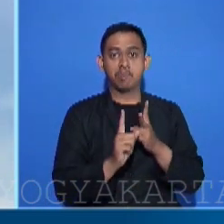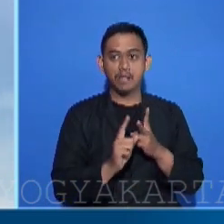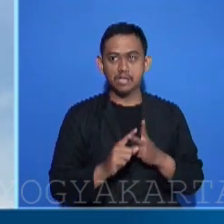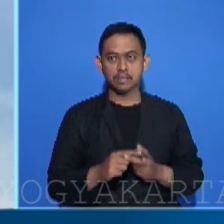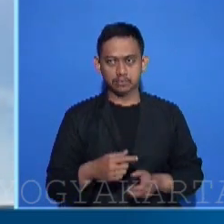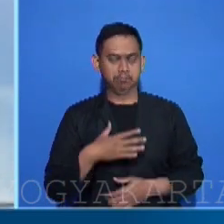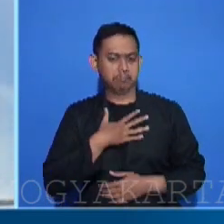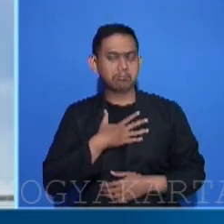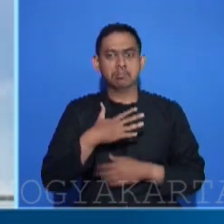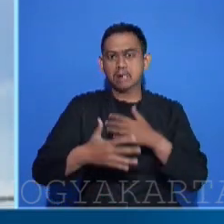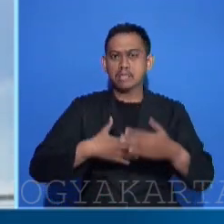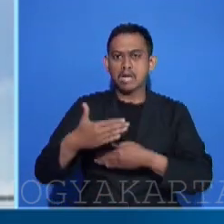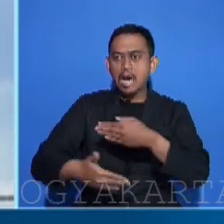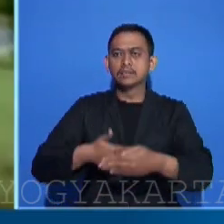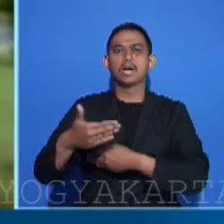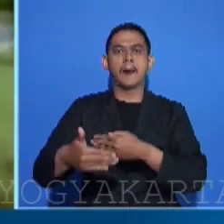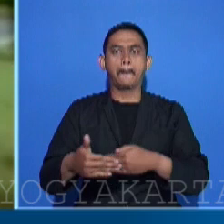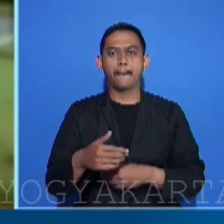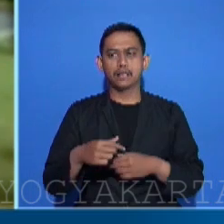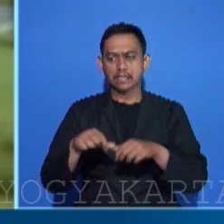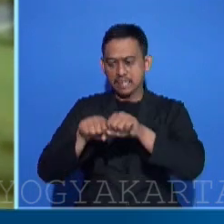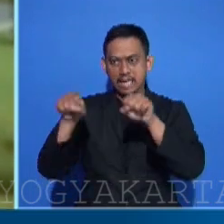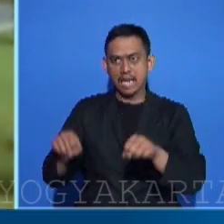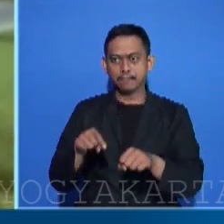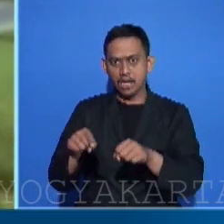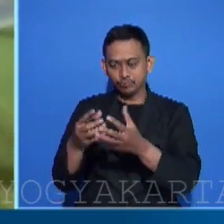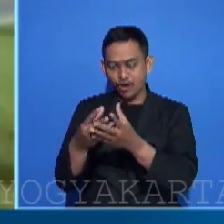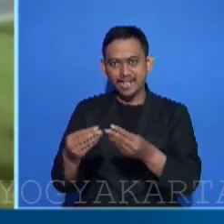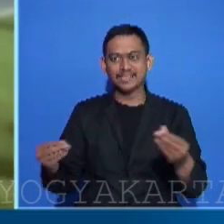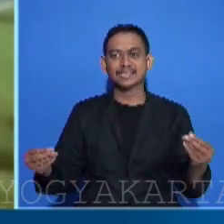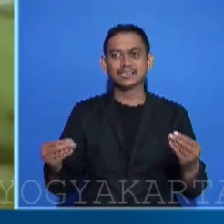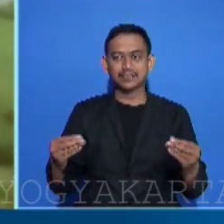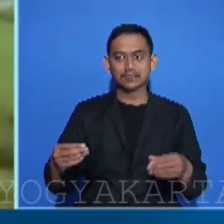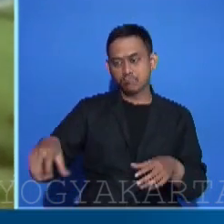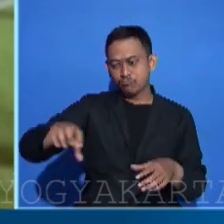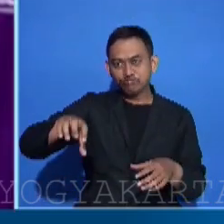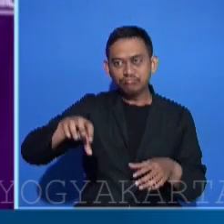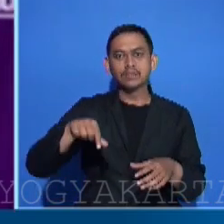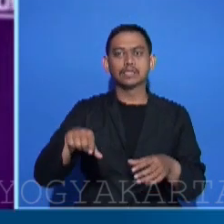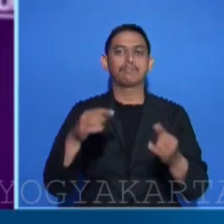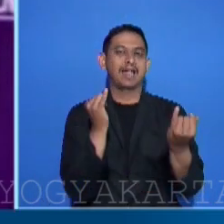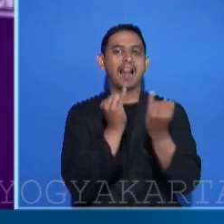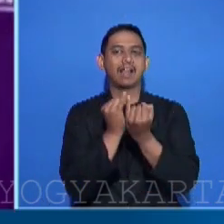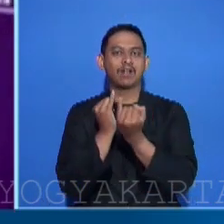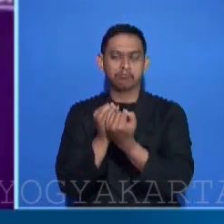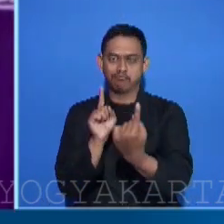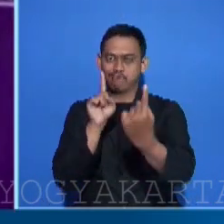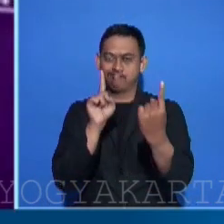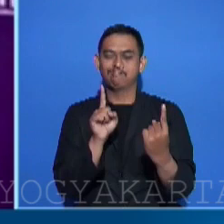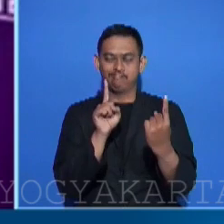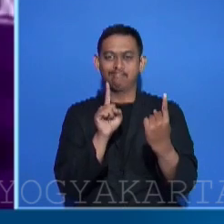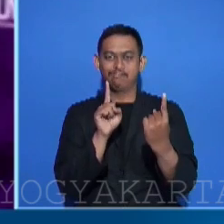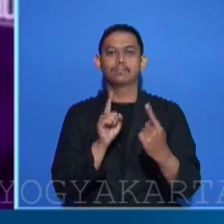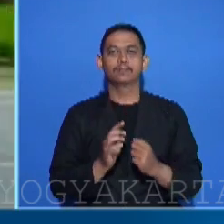di mana dimainkan sistem gugur peserta yang lolos di undi untuk mendapatkan lawan masing-masing turnamen fun tenis